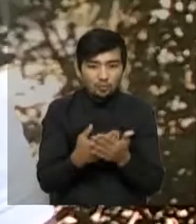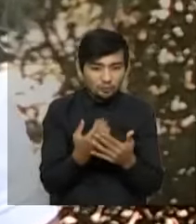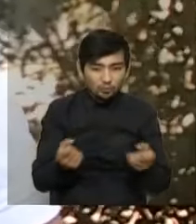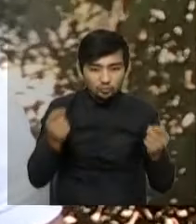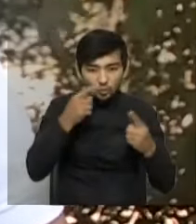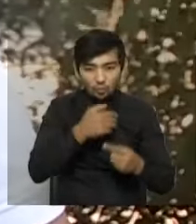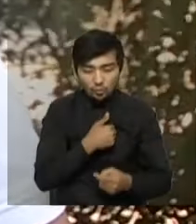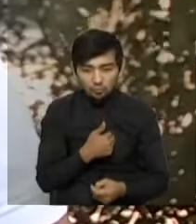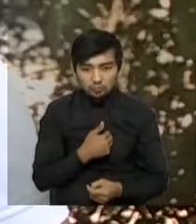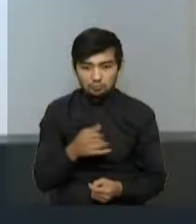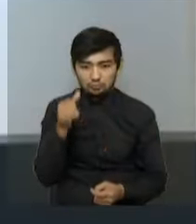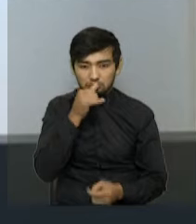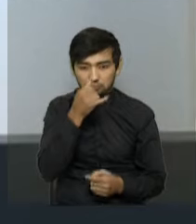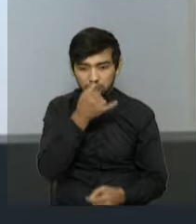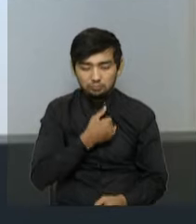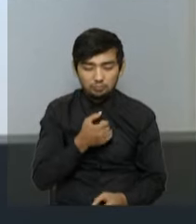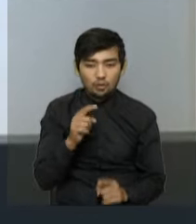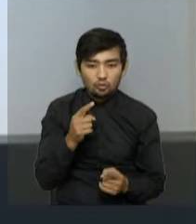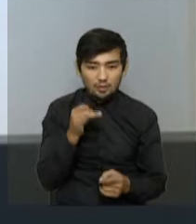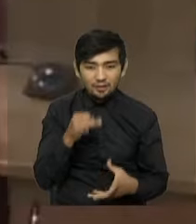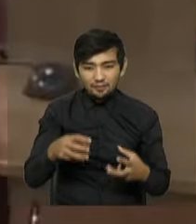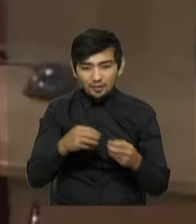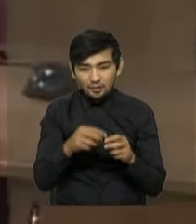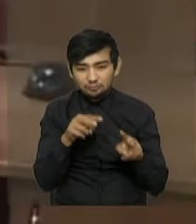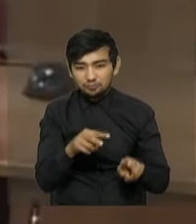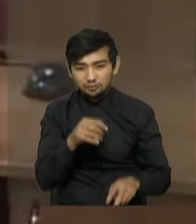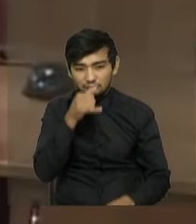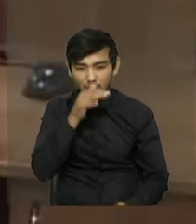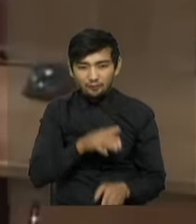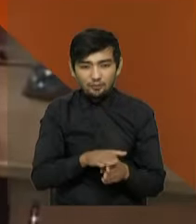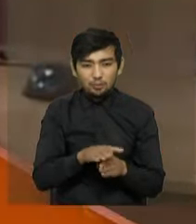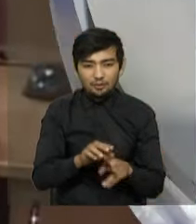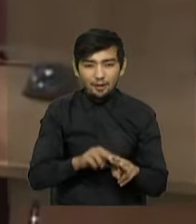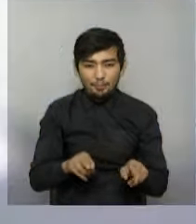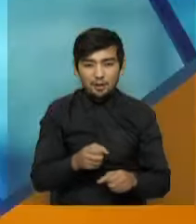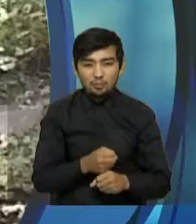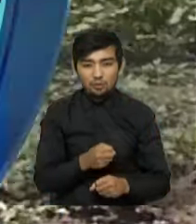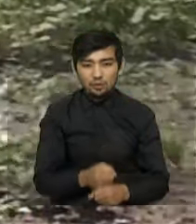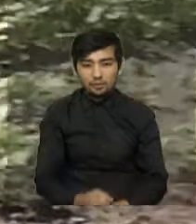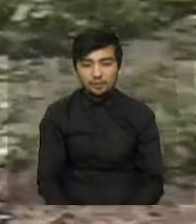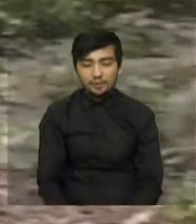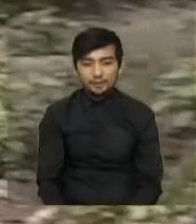ноутбуков лежало. То есть они все пустые. Что усложняет контроль за выполнением таких работ.